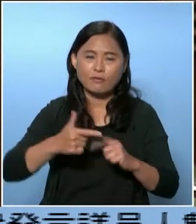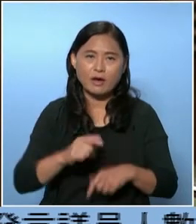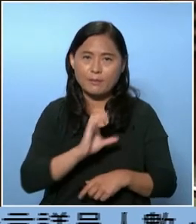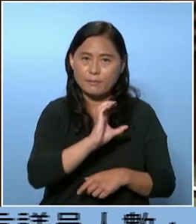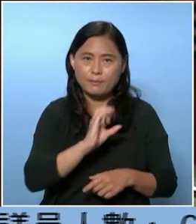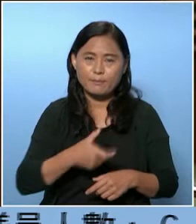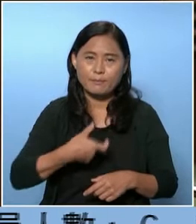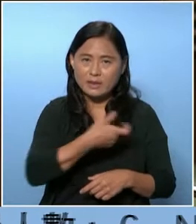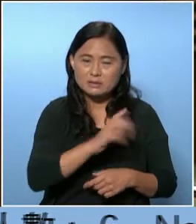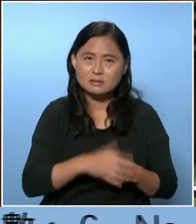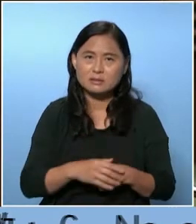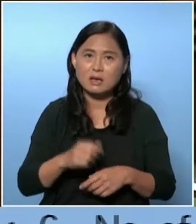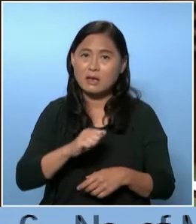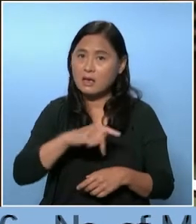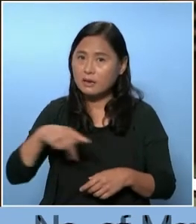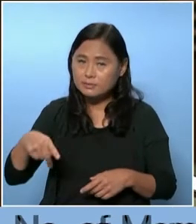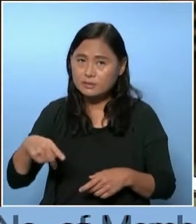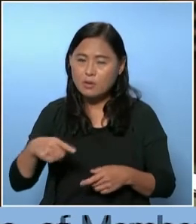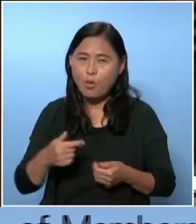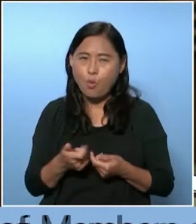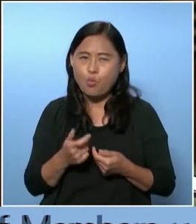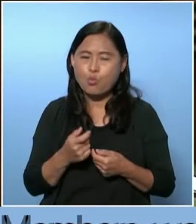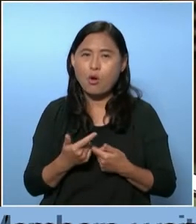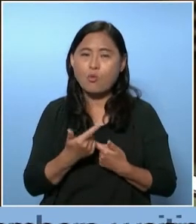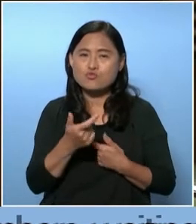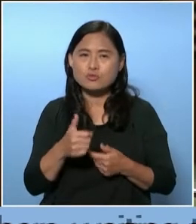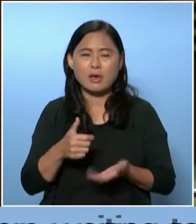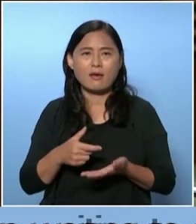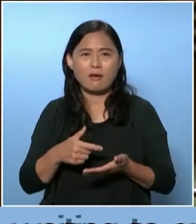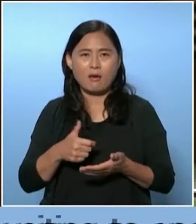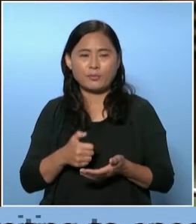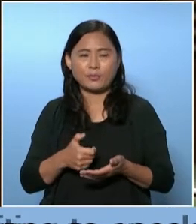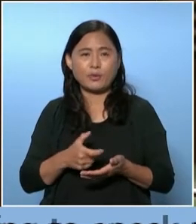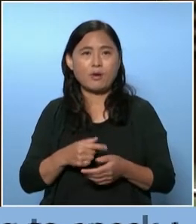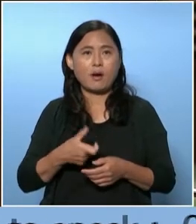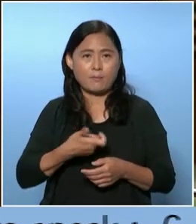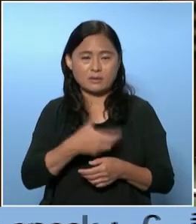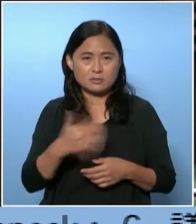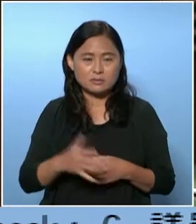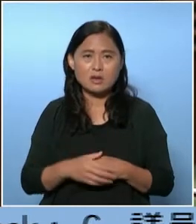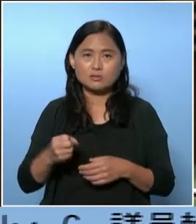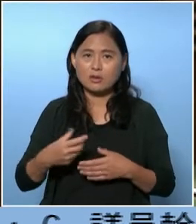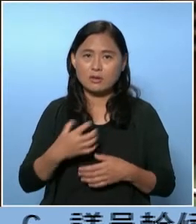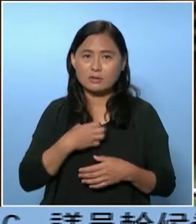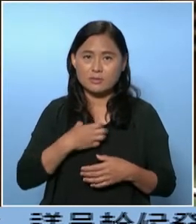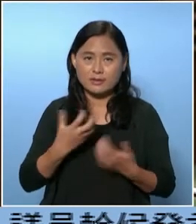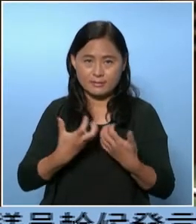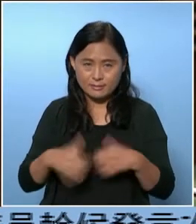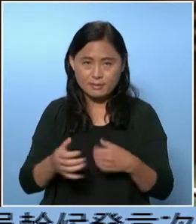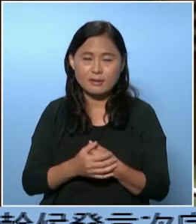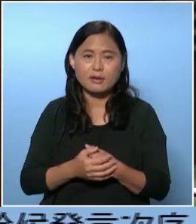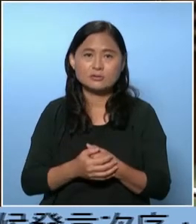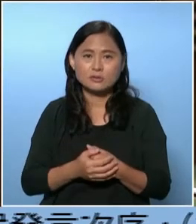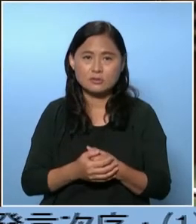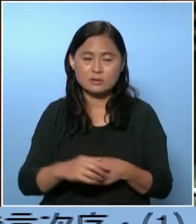括以流動應用程式來遙距繳費，亦都會配備感應器，以偵測設有收費錶